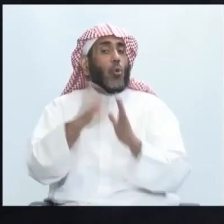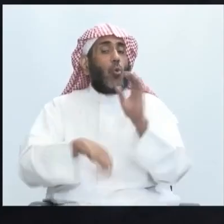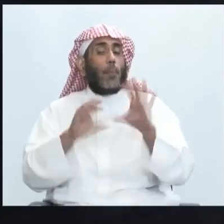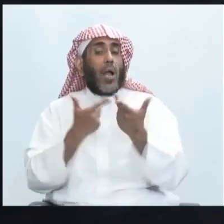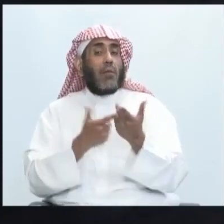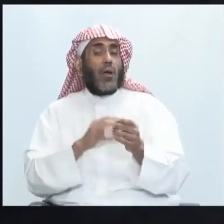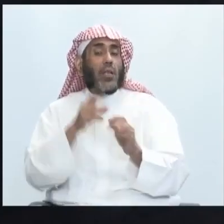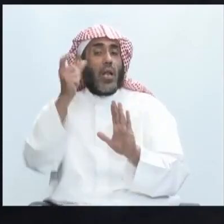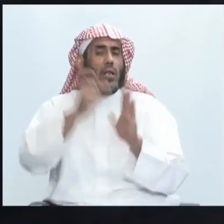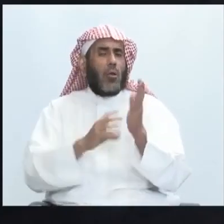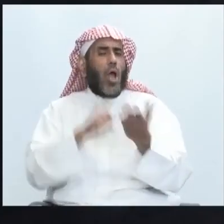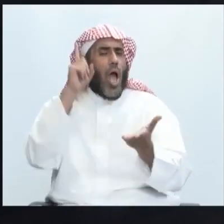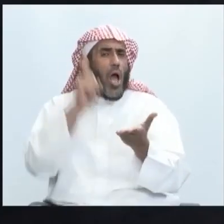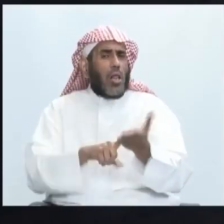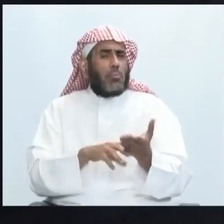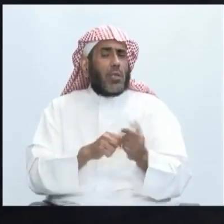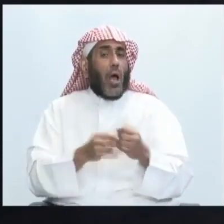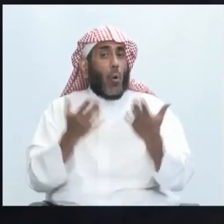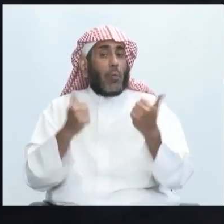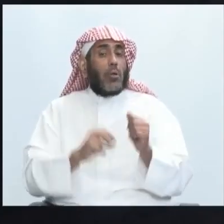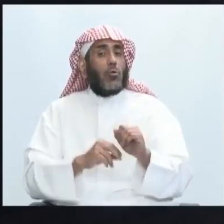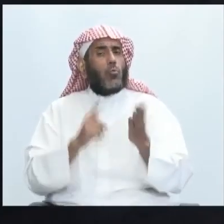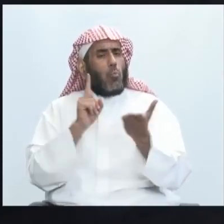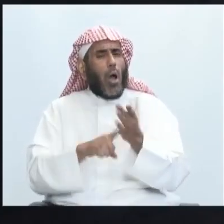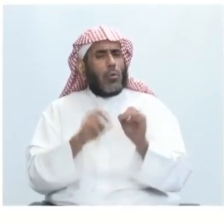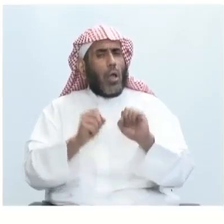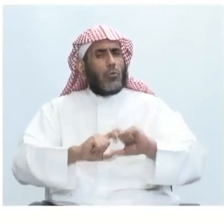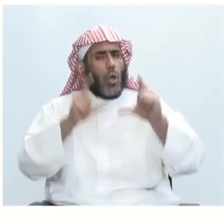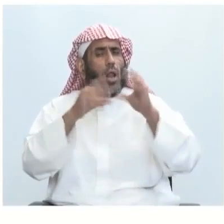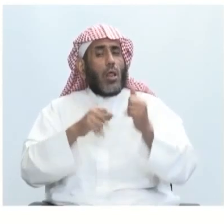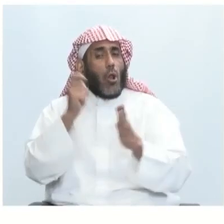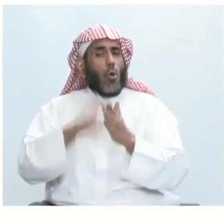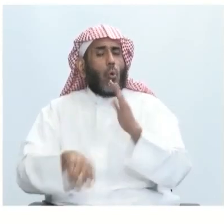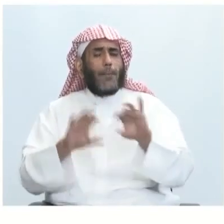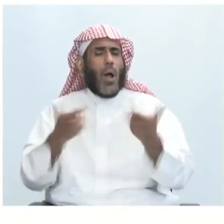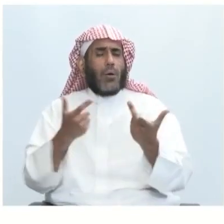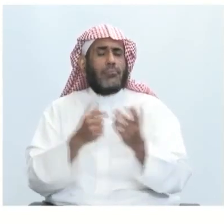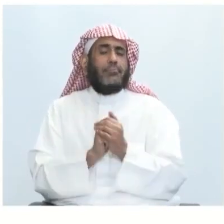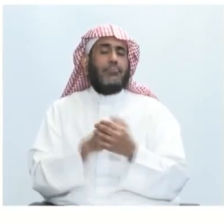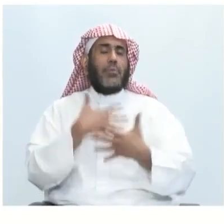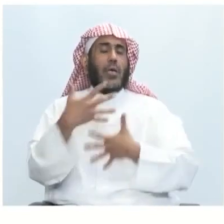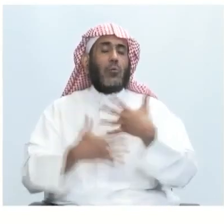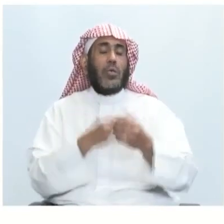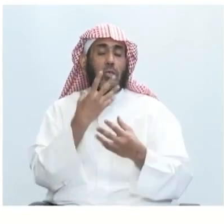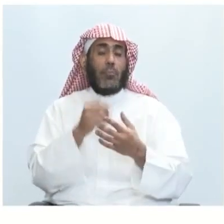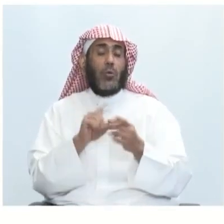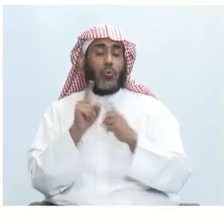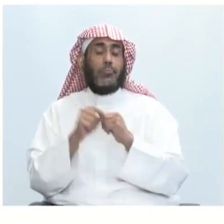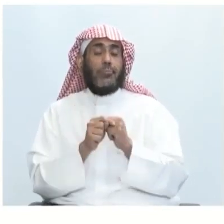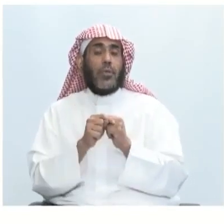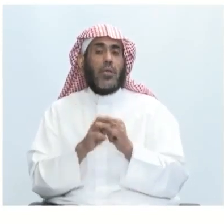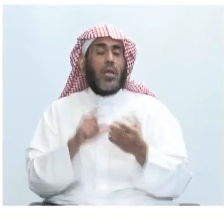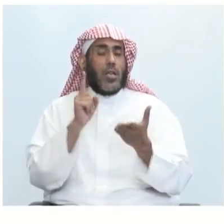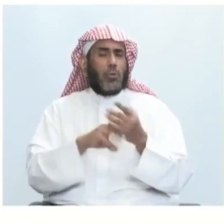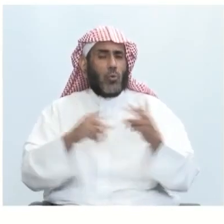اراد الكاتب هنا اثبت او اتى باثباتات لهذا الحكم جميل هنا